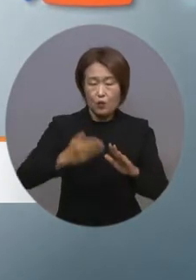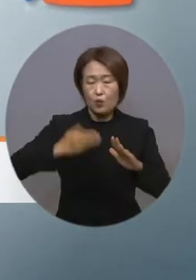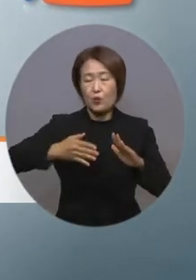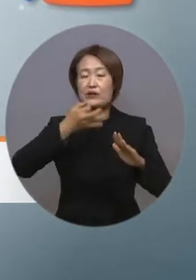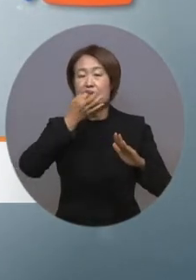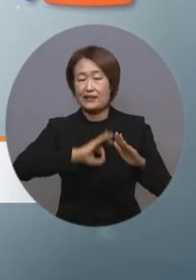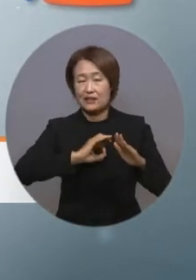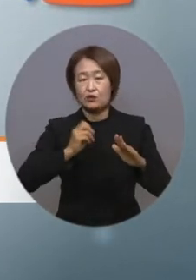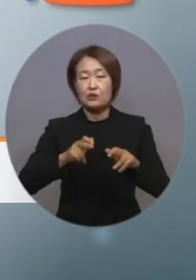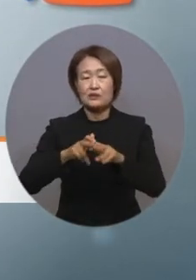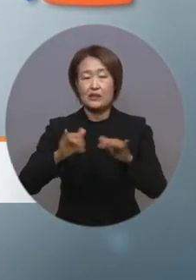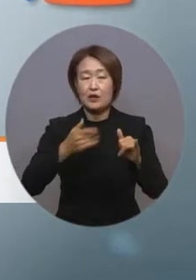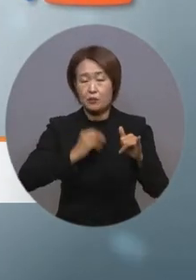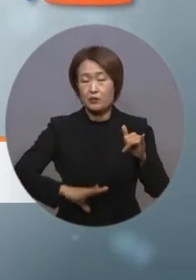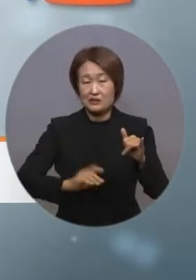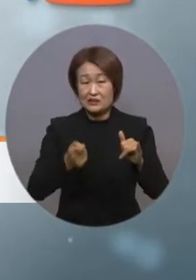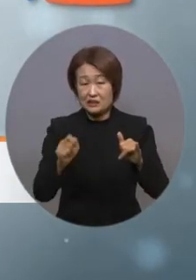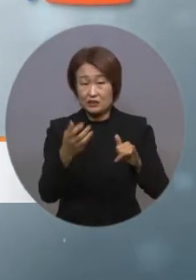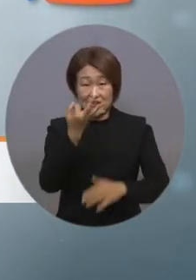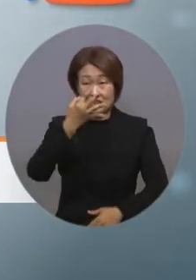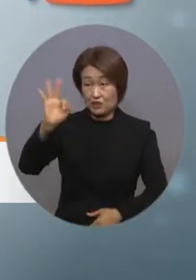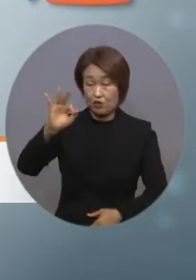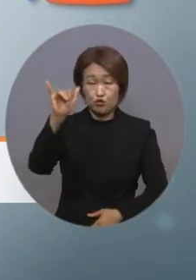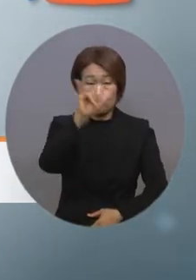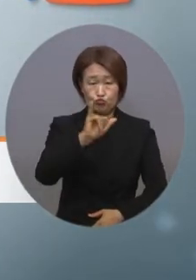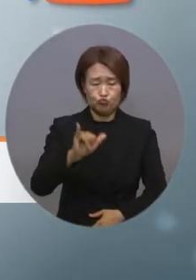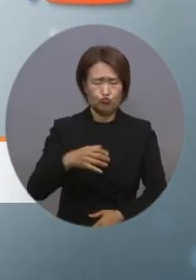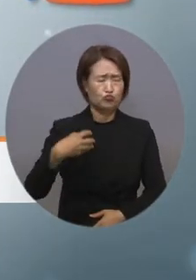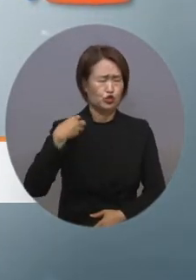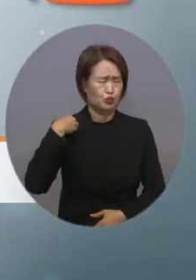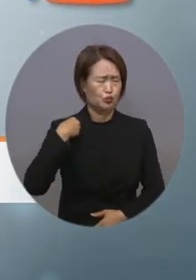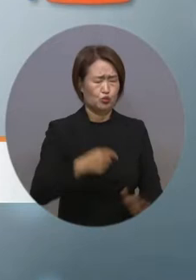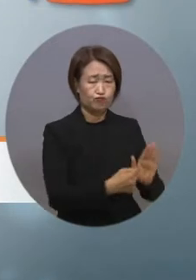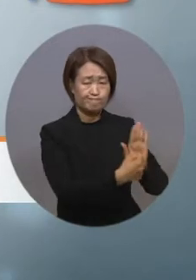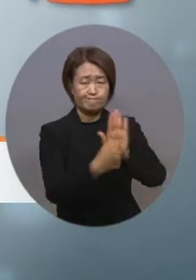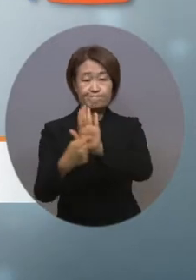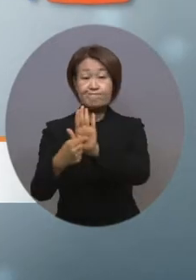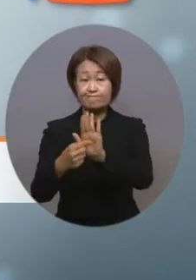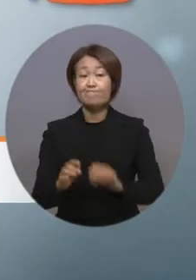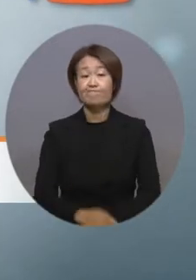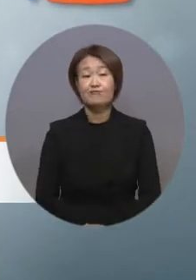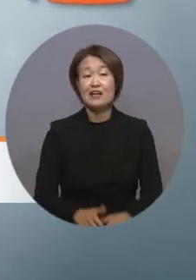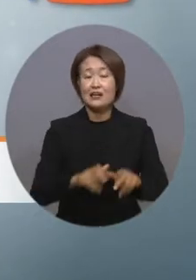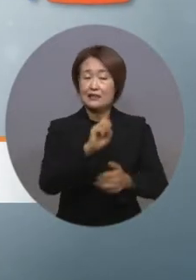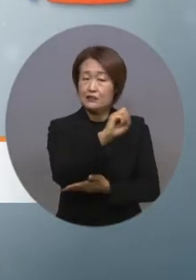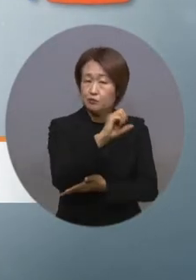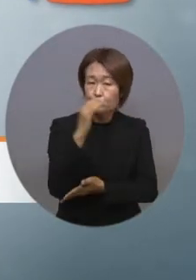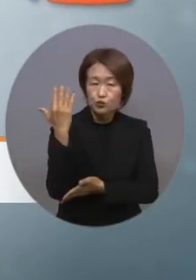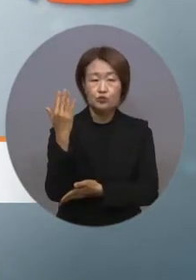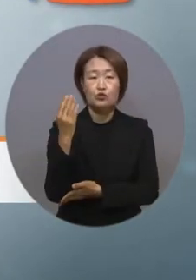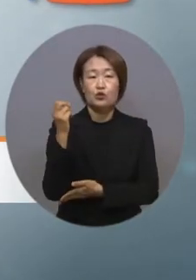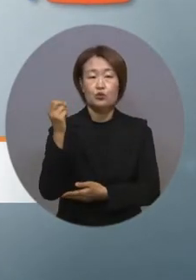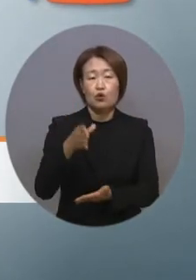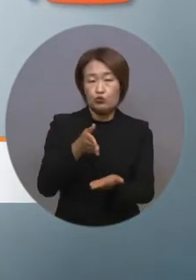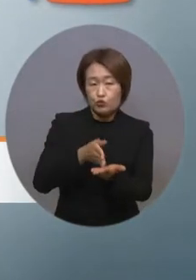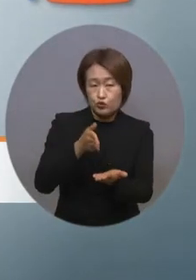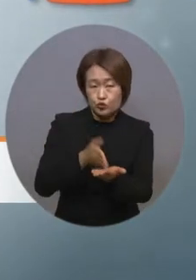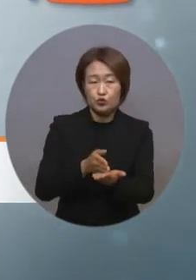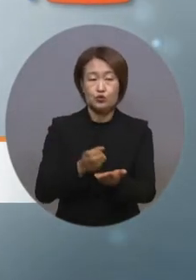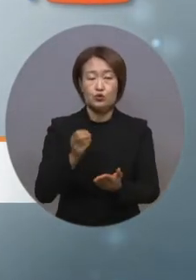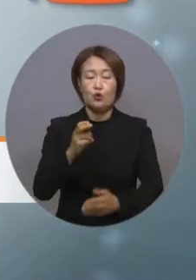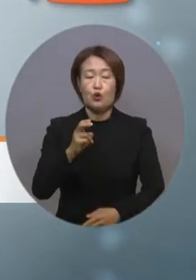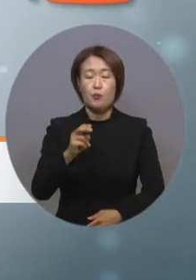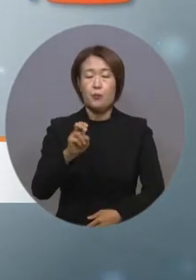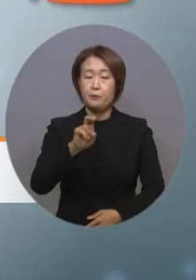장애인 복지 채널로 인정받아 전국에 의무 전송되고 있으며 장애인신문, 웰페어뉴스와